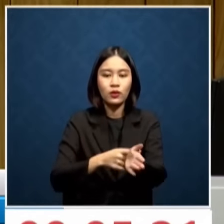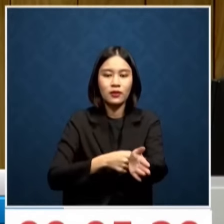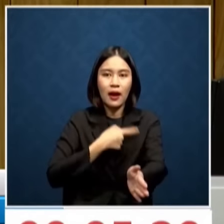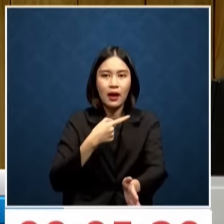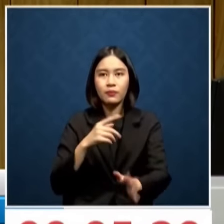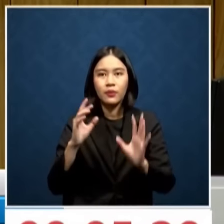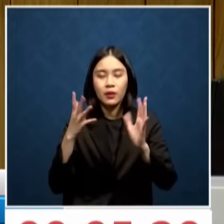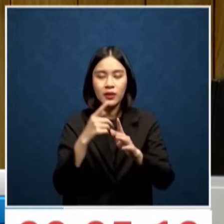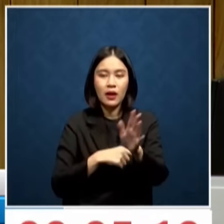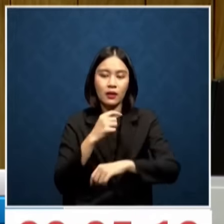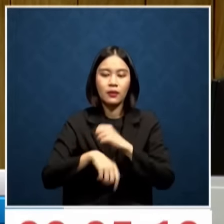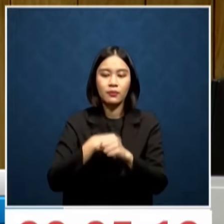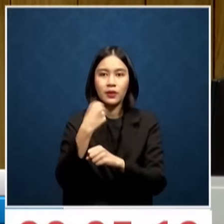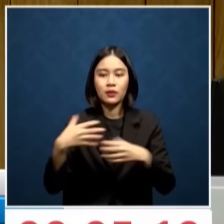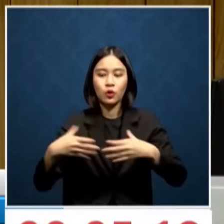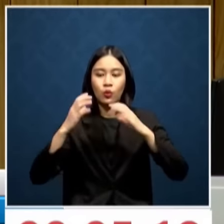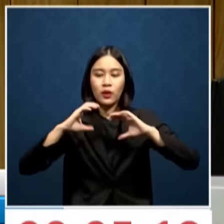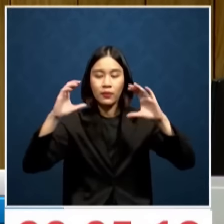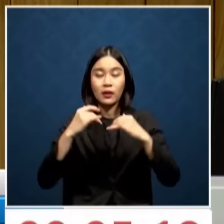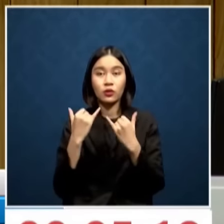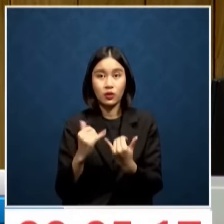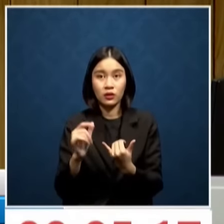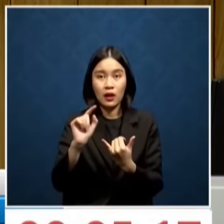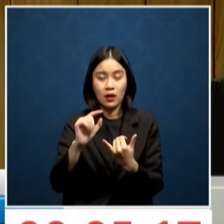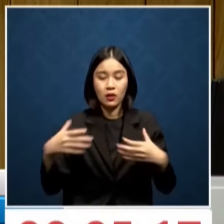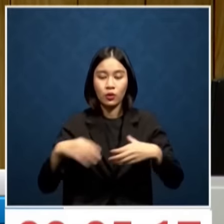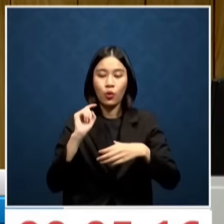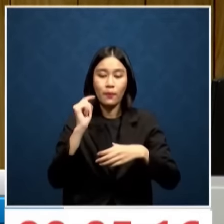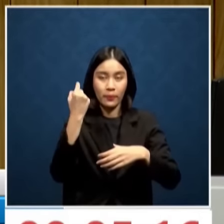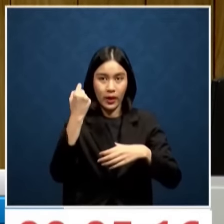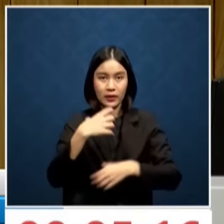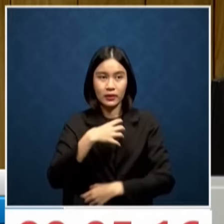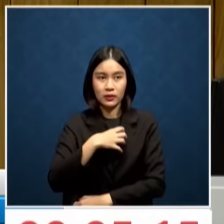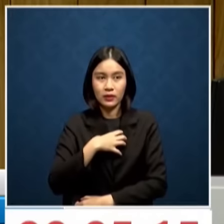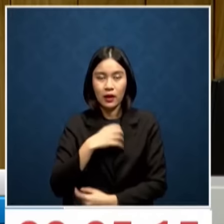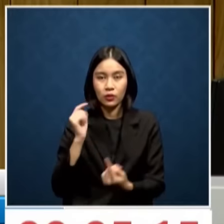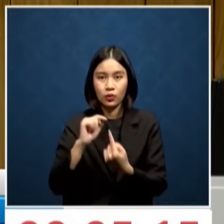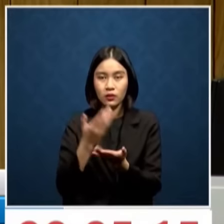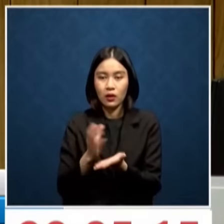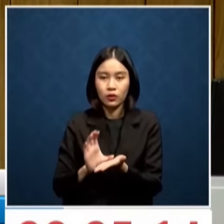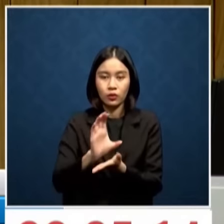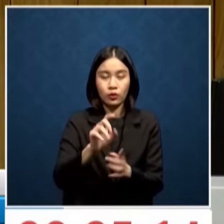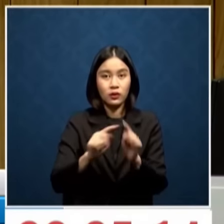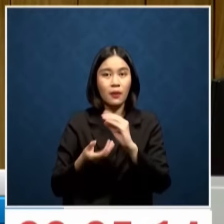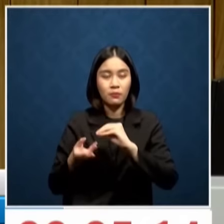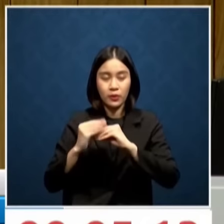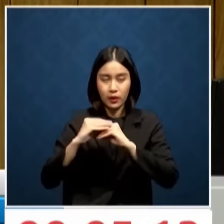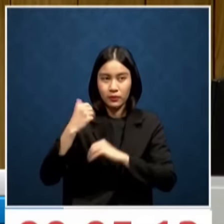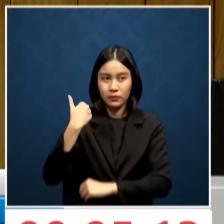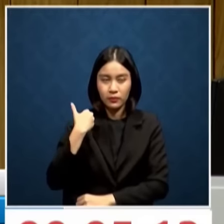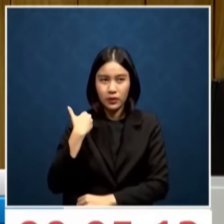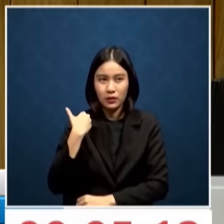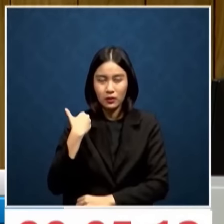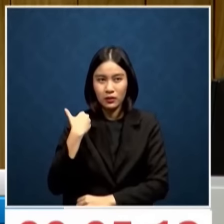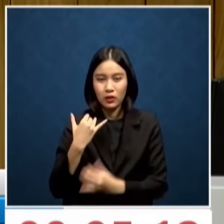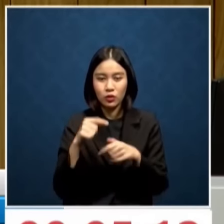า10ปีนะครับรัฐบาลใหม่เปลี่ยนเข้ามาเนี่ยเราเรื่องแรกที่เราต้องการคือเราต้องเห็นการลงทุนที่เพิ่มขึ้นเราเนี่ยต